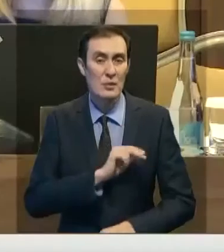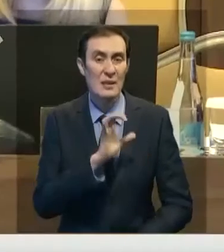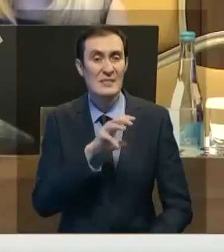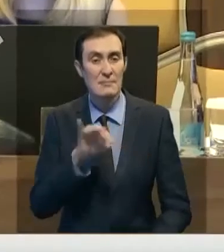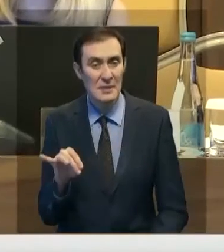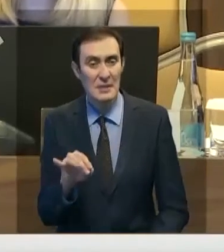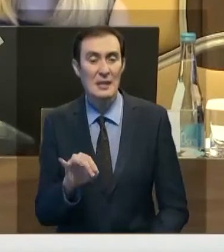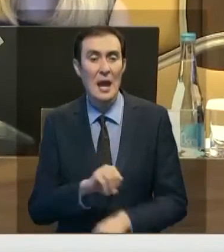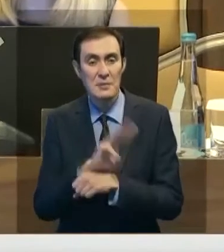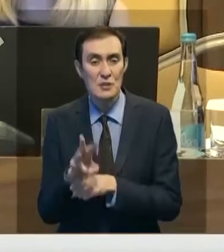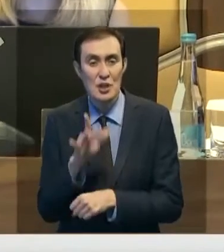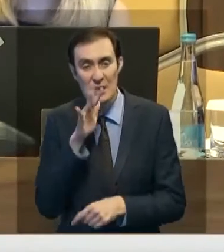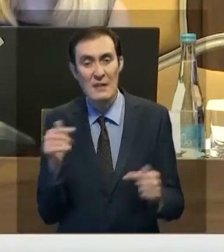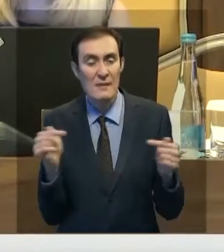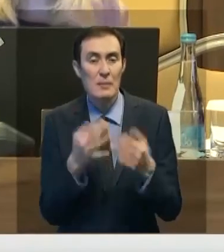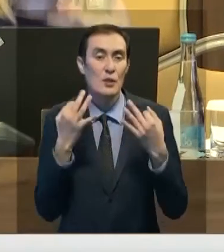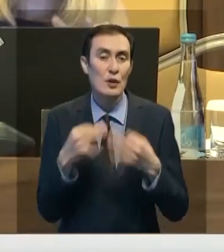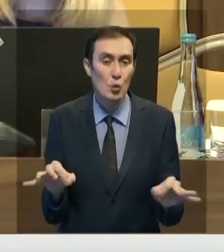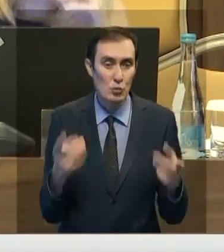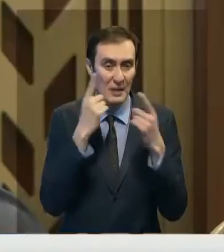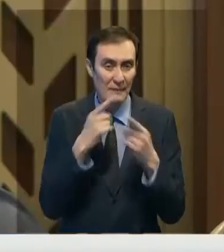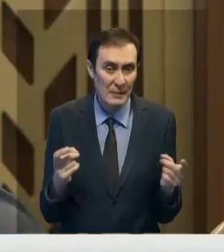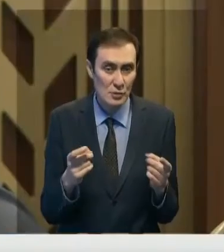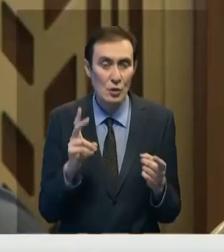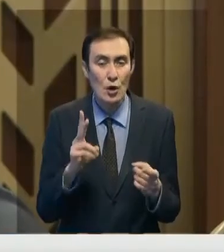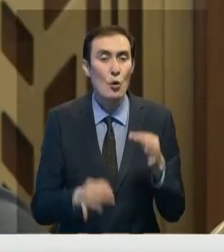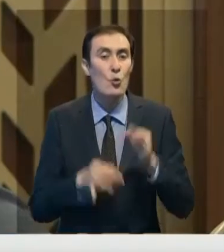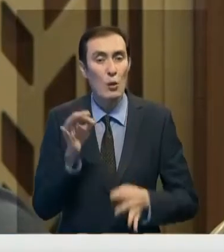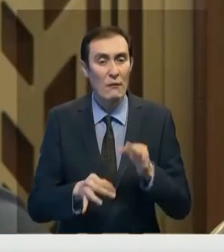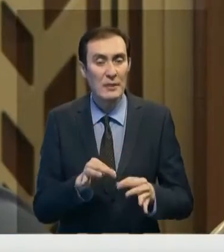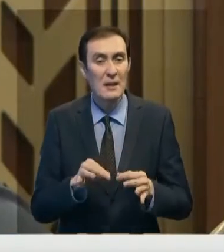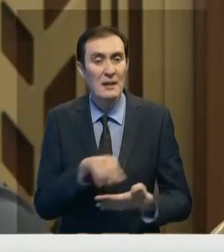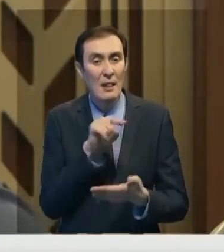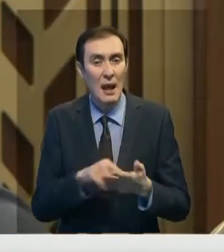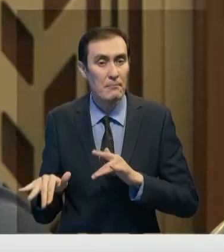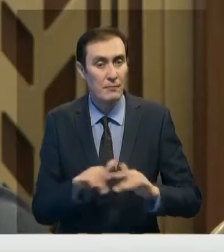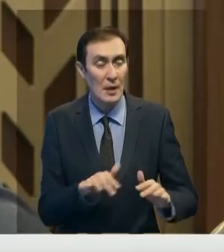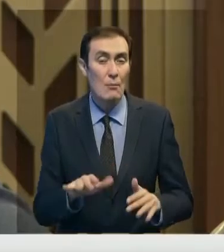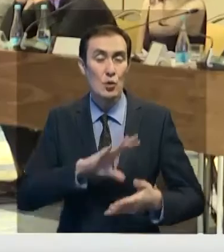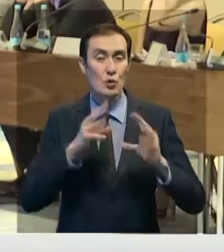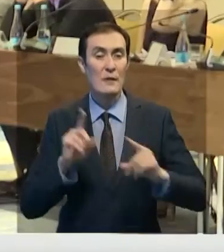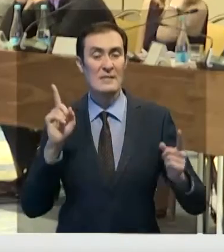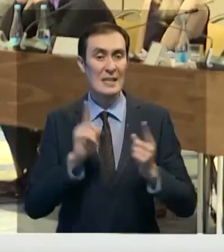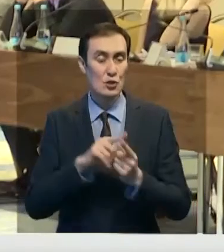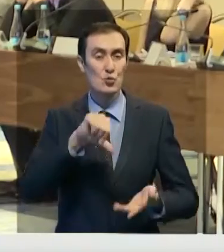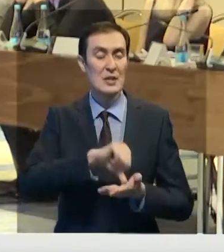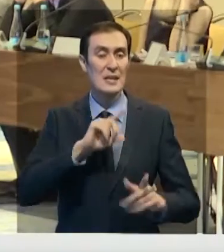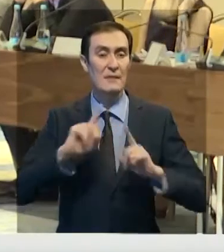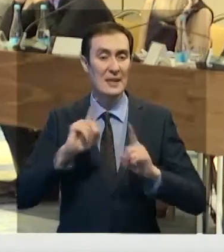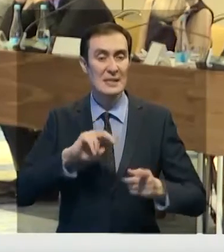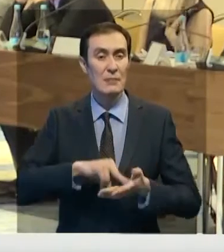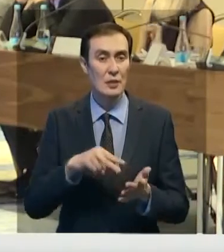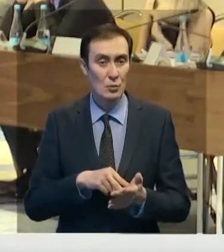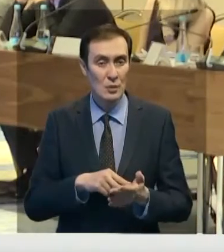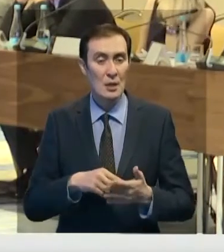СМИ и обеспечение своевременного доступа к информации по уголовным делам. По итогам встречи участники конференции